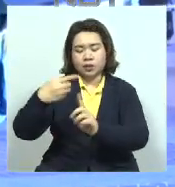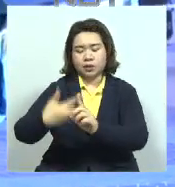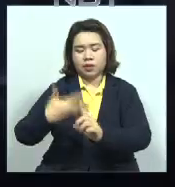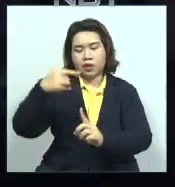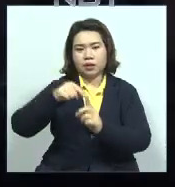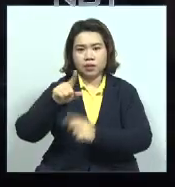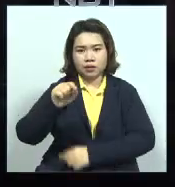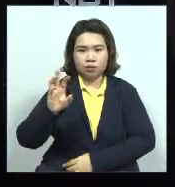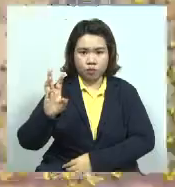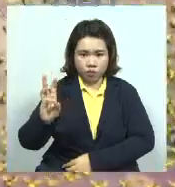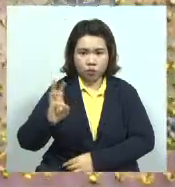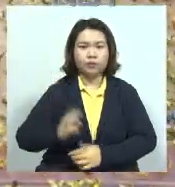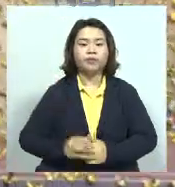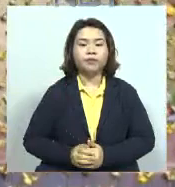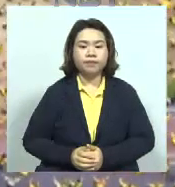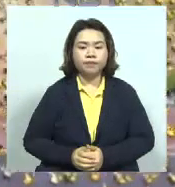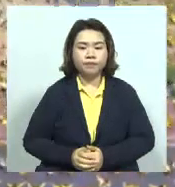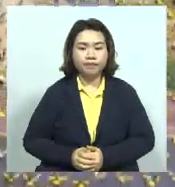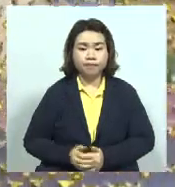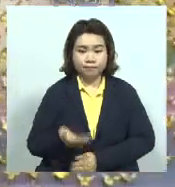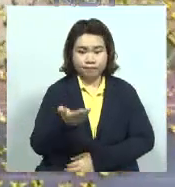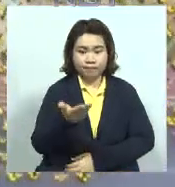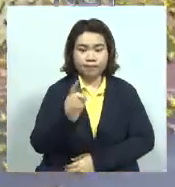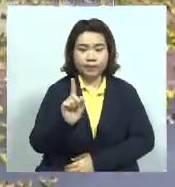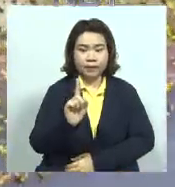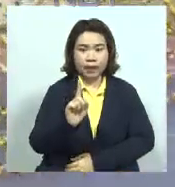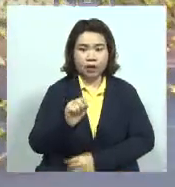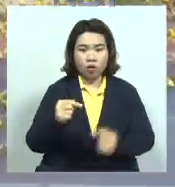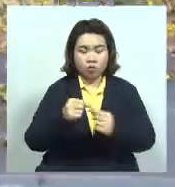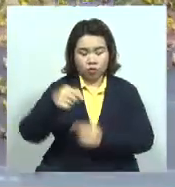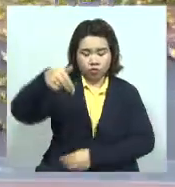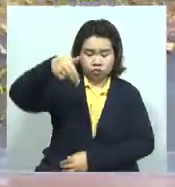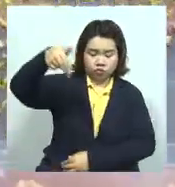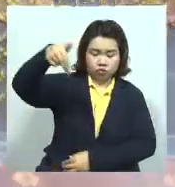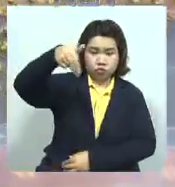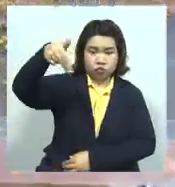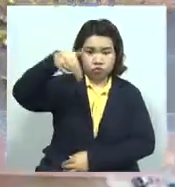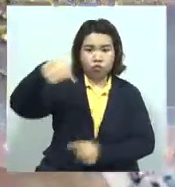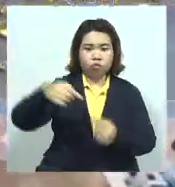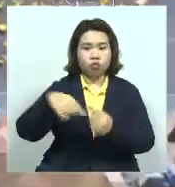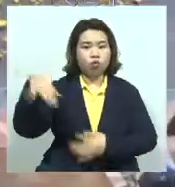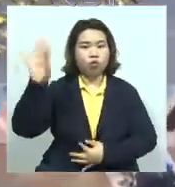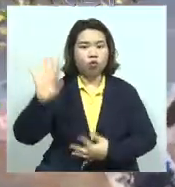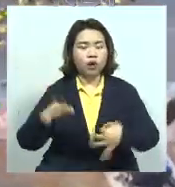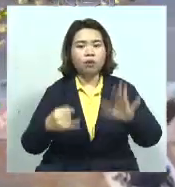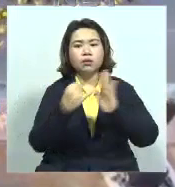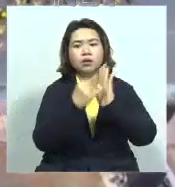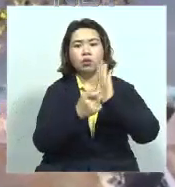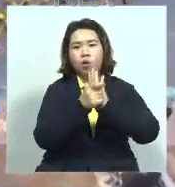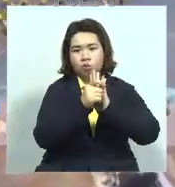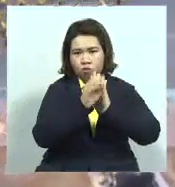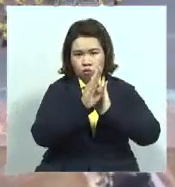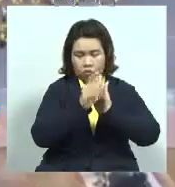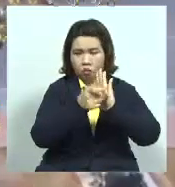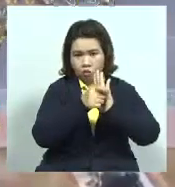มนี้ครับและที่เห็นอยู่นี้ครับเป็นภาพมุมสูงของการแสดงรำชาวอุดรเทิดไทยด้วย